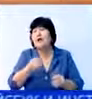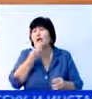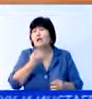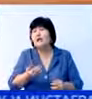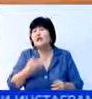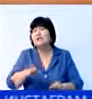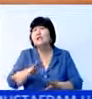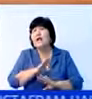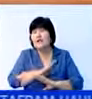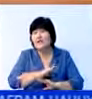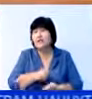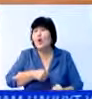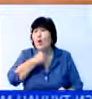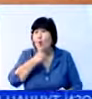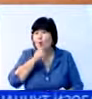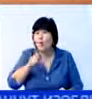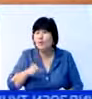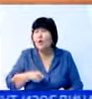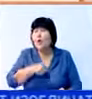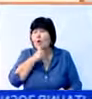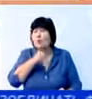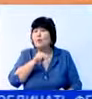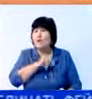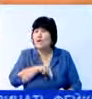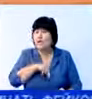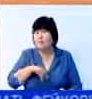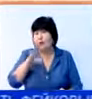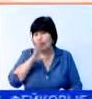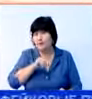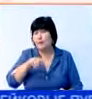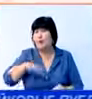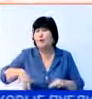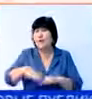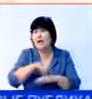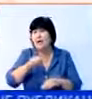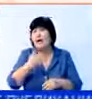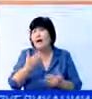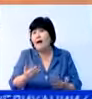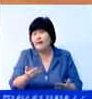преждевременной смертности у взрослых, у взрослого работоспособного населения, они